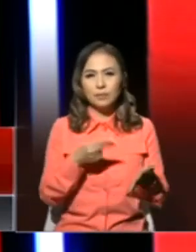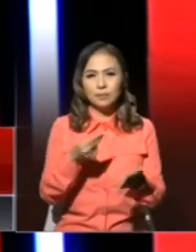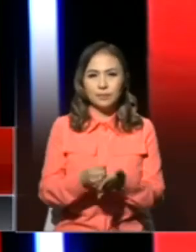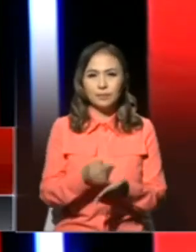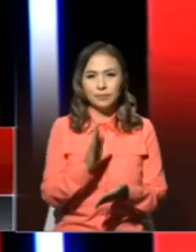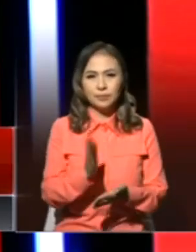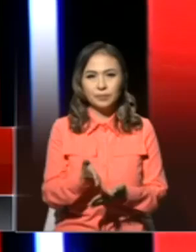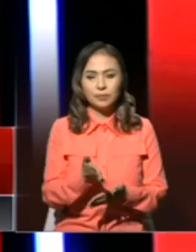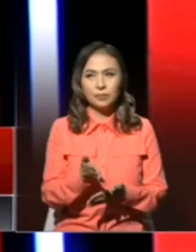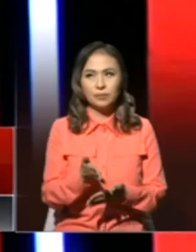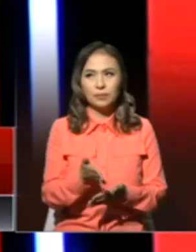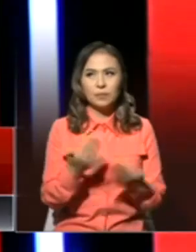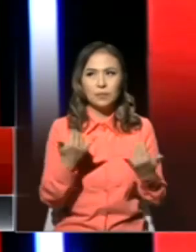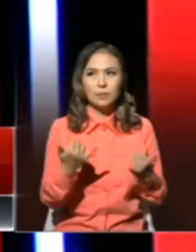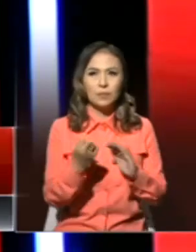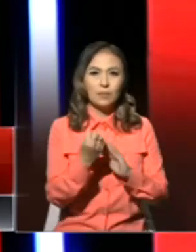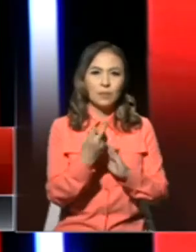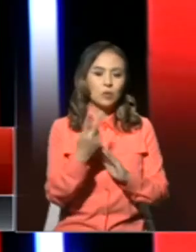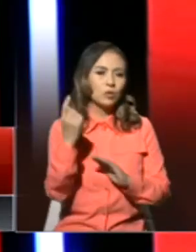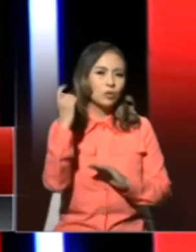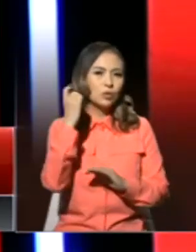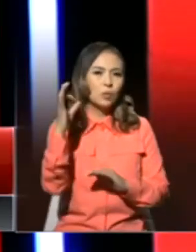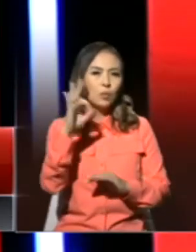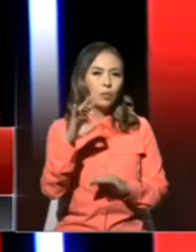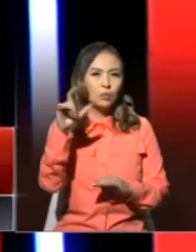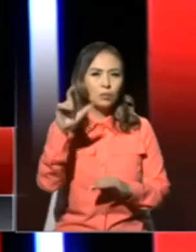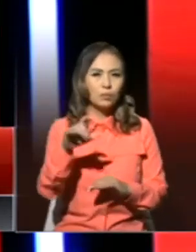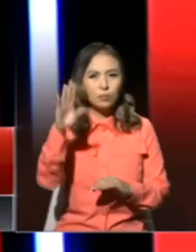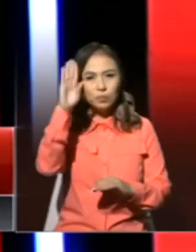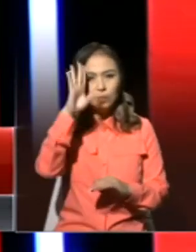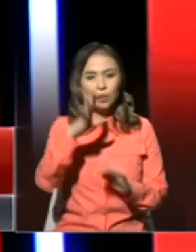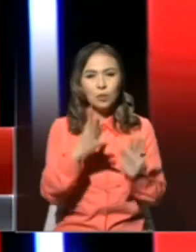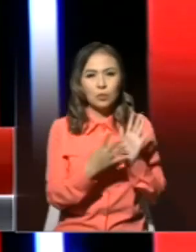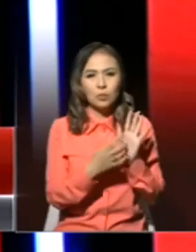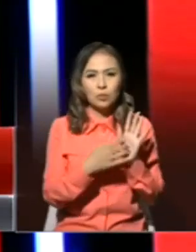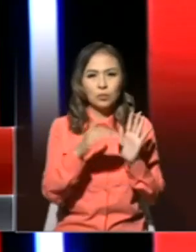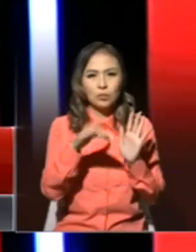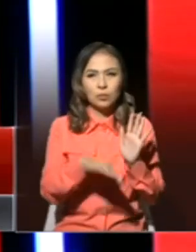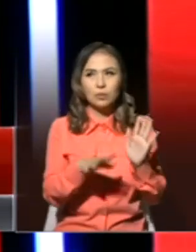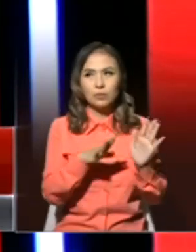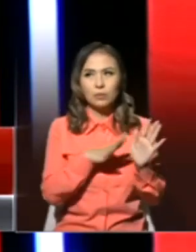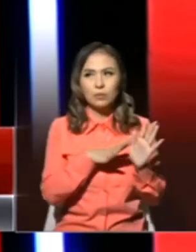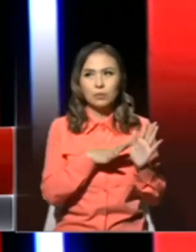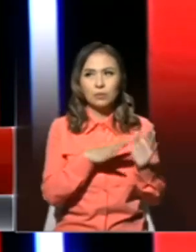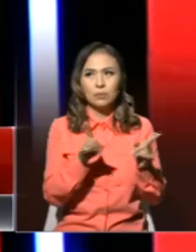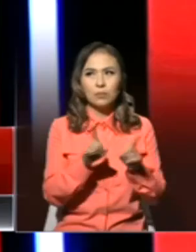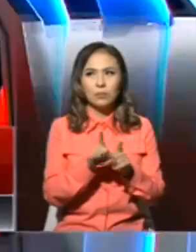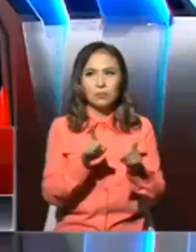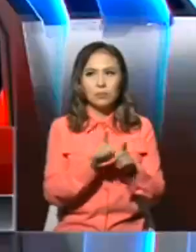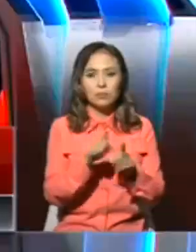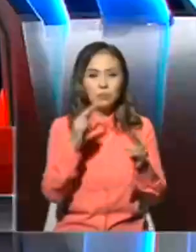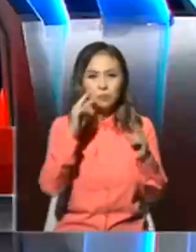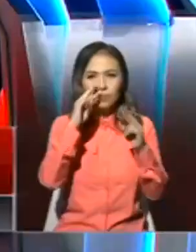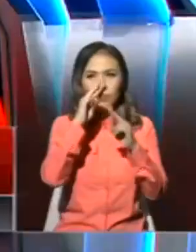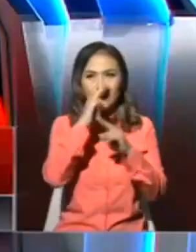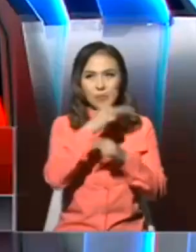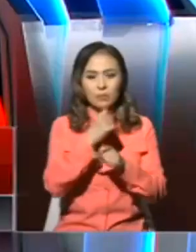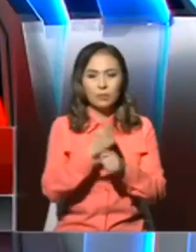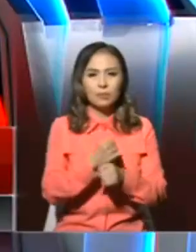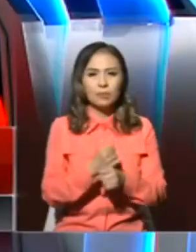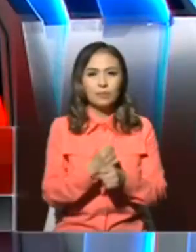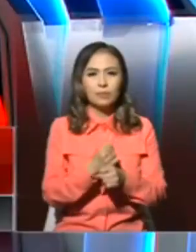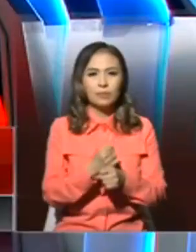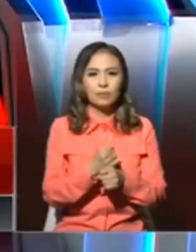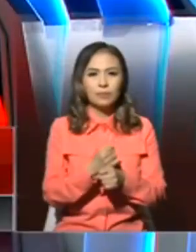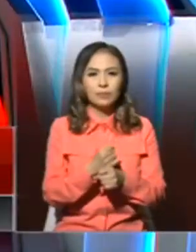Солай ғой. Жаңа 12 жастағы бала жайында айтып қалдыңыз сіз. 900 мың теңге деген енді 12 жастағы баланың да адам ақылына сыймайды екен.